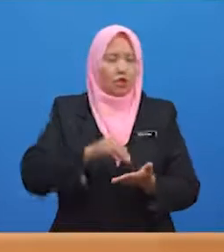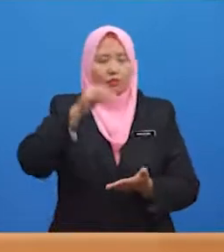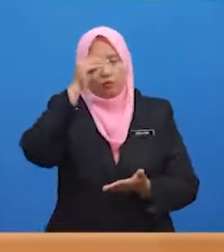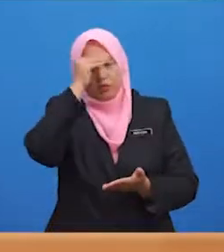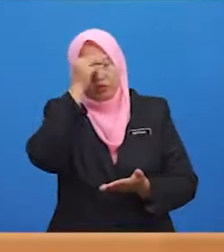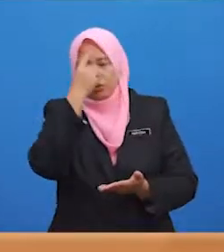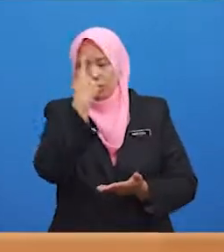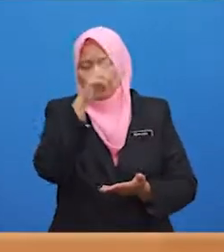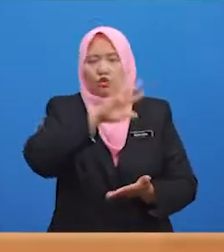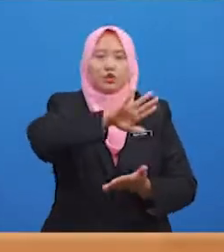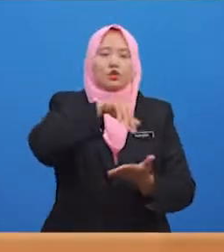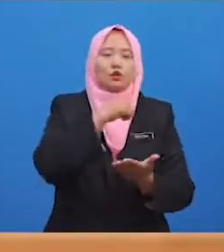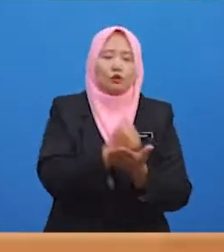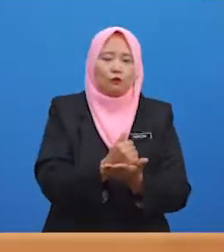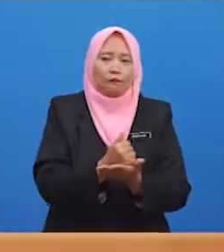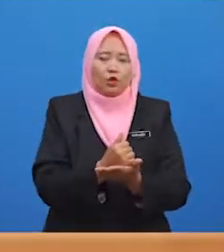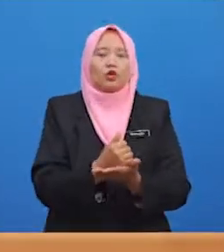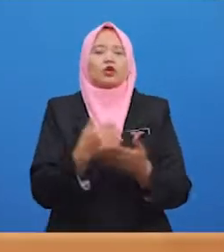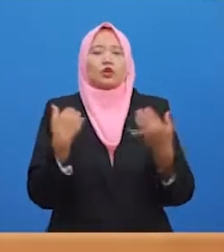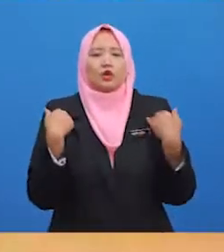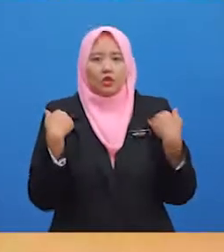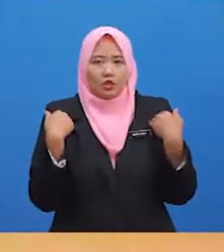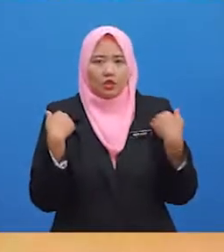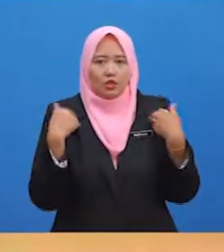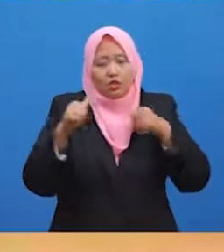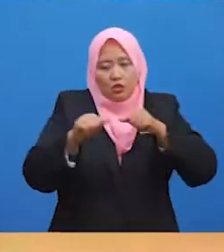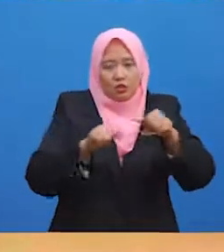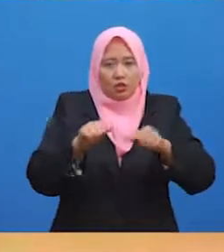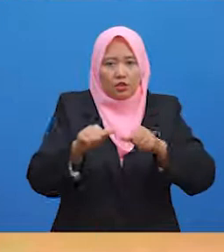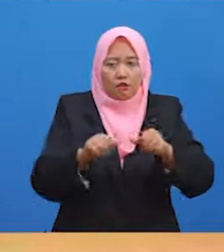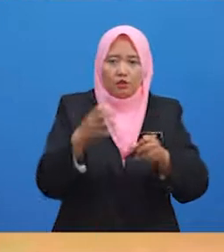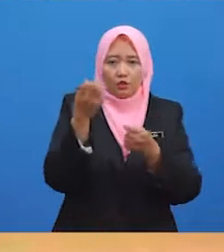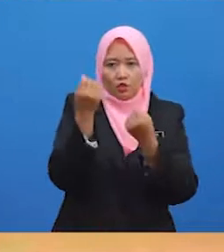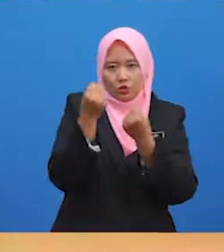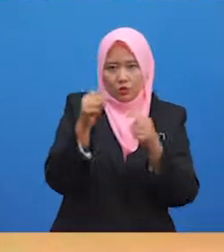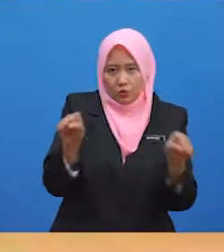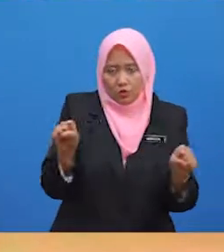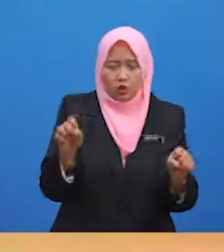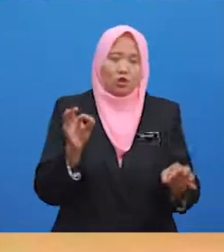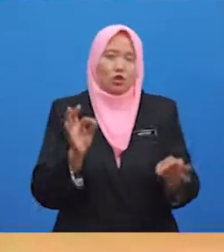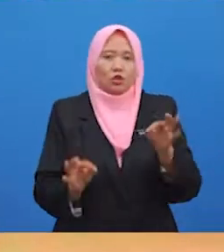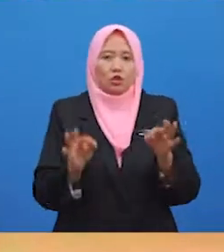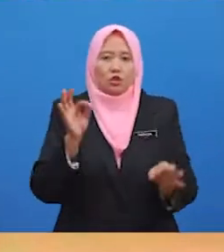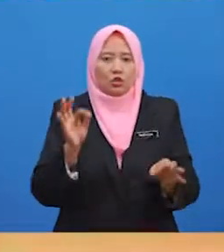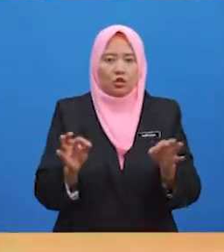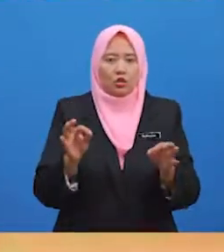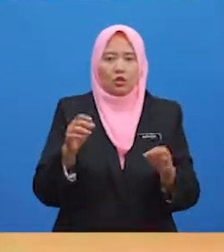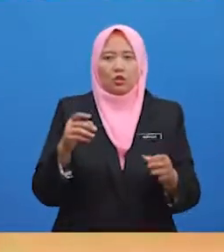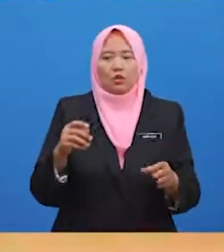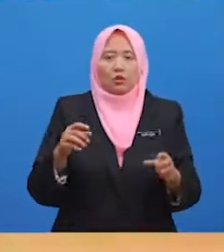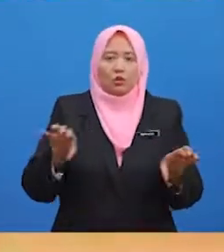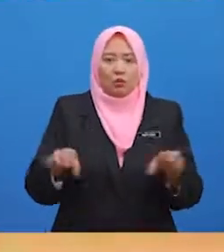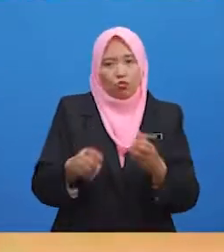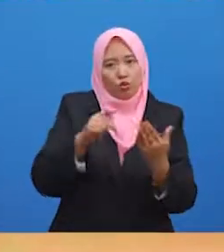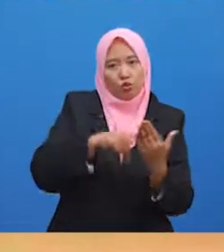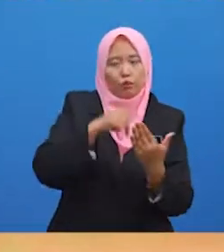dalam kegiatan atau aktiviti sukan. Sekiranya bahagian penganjuran dan pelaksanaan kegiatan atau